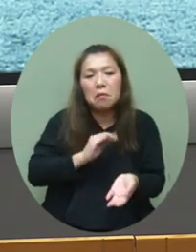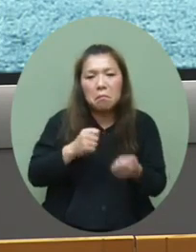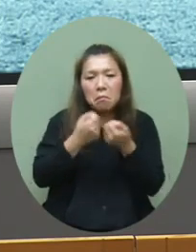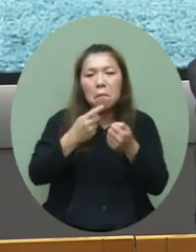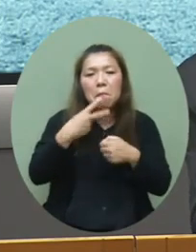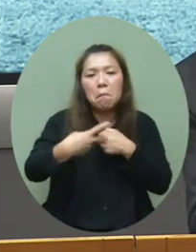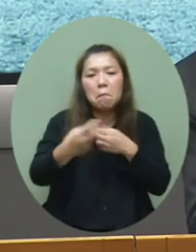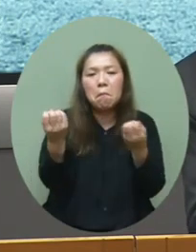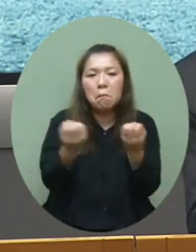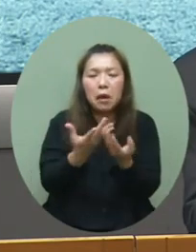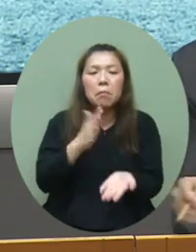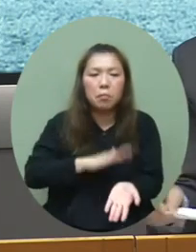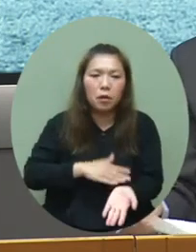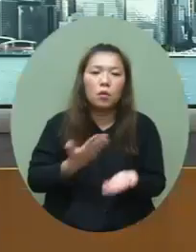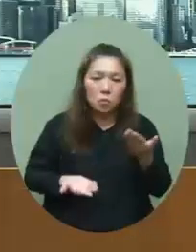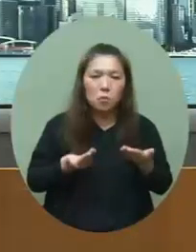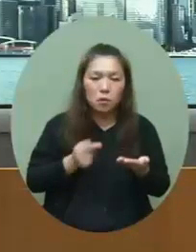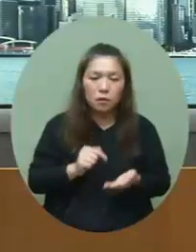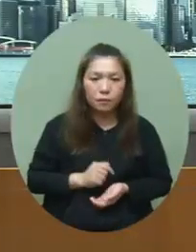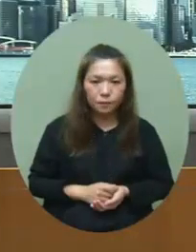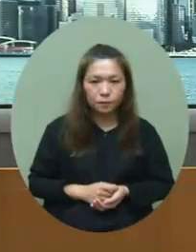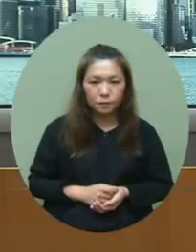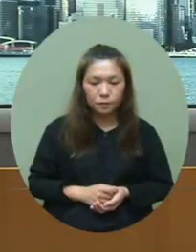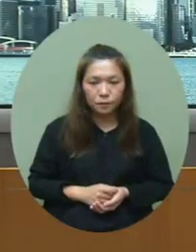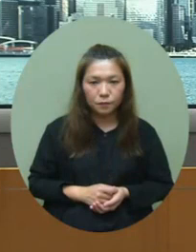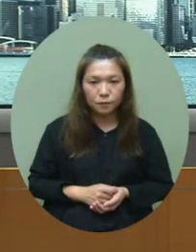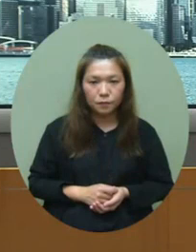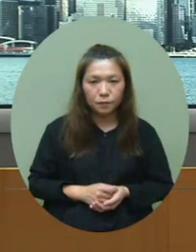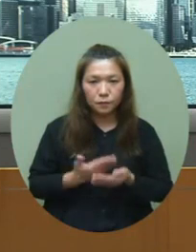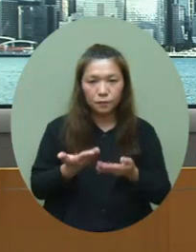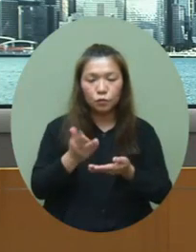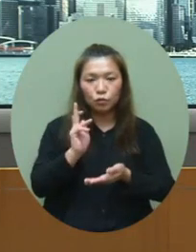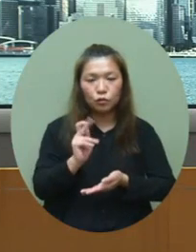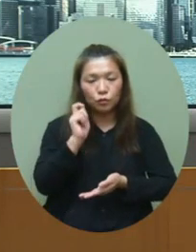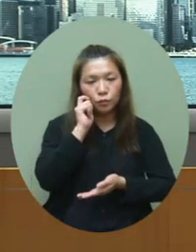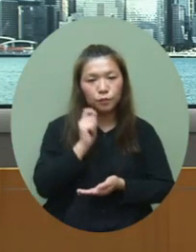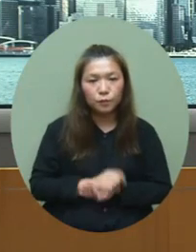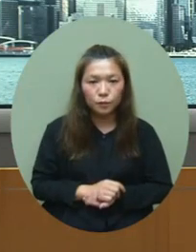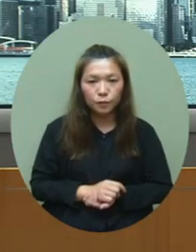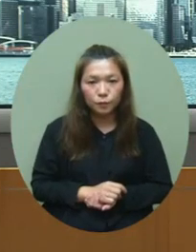啲。 下一題，右手邊前排中間嗰位女士，